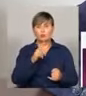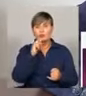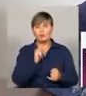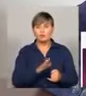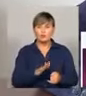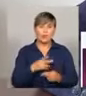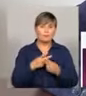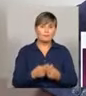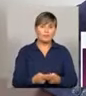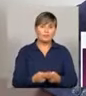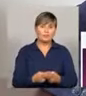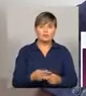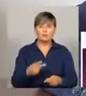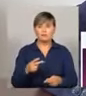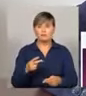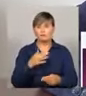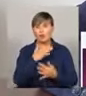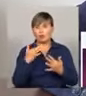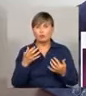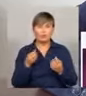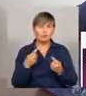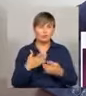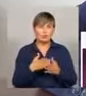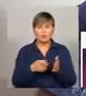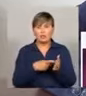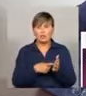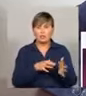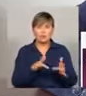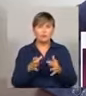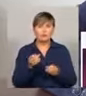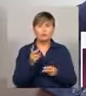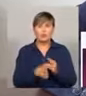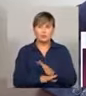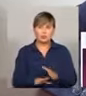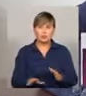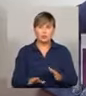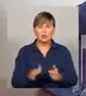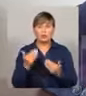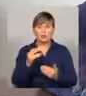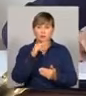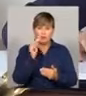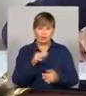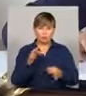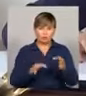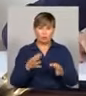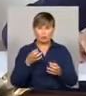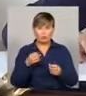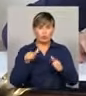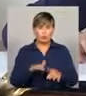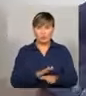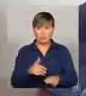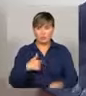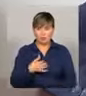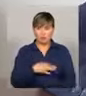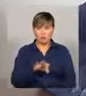посадили, по ним, по многим еще следственные мероприятия не закончились, то их вина еще судом не признана. Я как